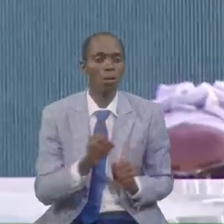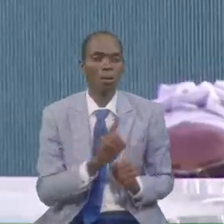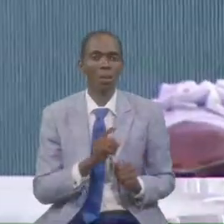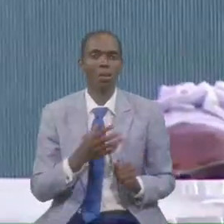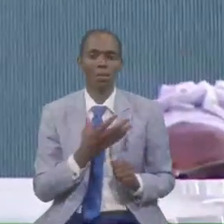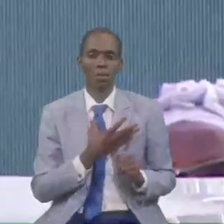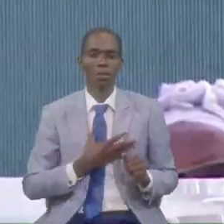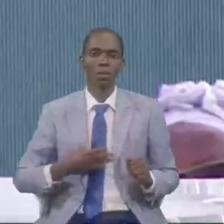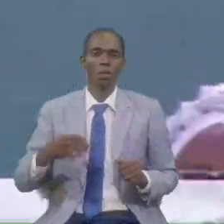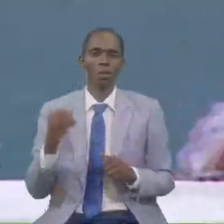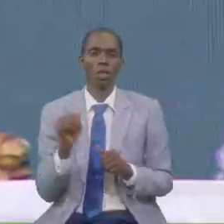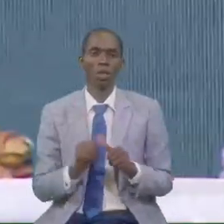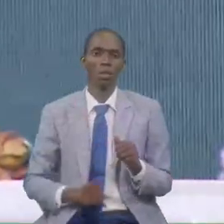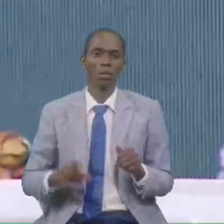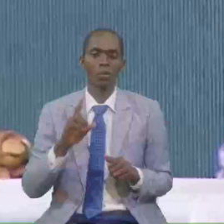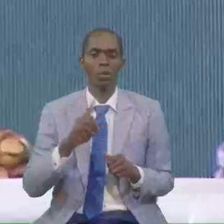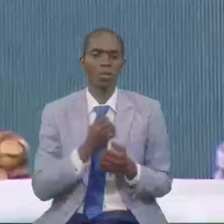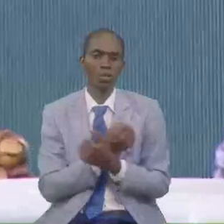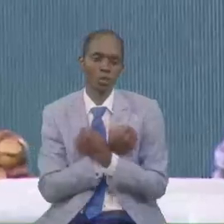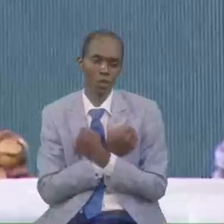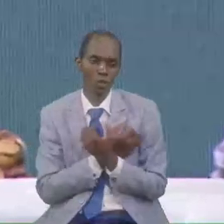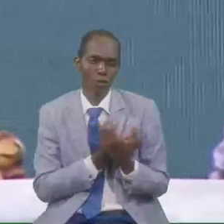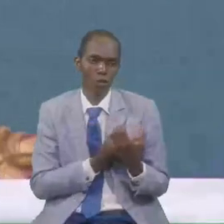Tout le monde aime le courage.